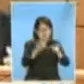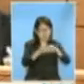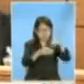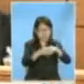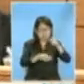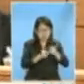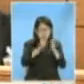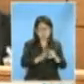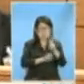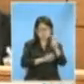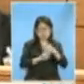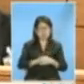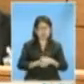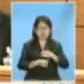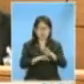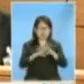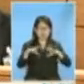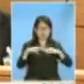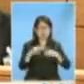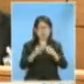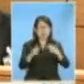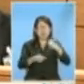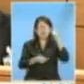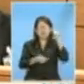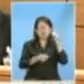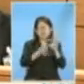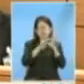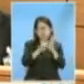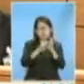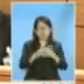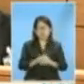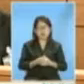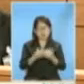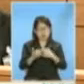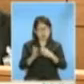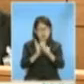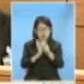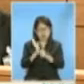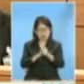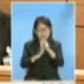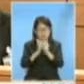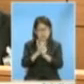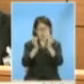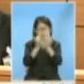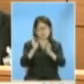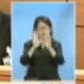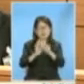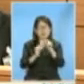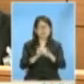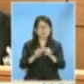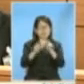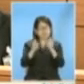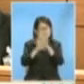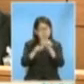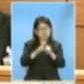และก็ผมก็เป็นกังวลใจครับท่านประธานครับที่ผมบอกว่าการแก้ไขรัฐธรรมนูญลักษณะอย่างนี้เนี่ยเป็นลักษณะ